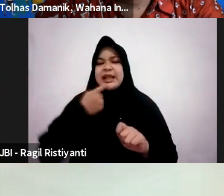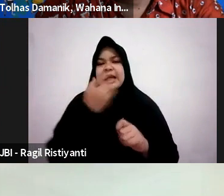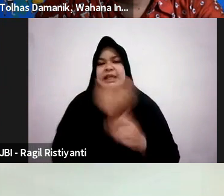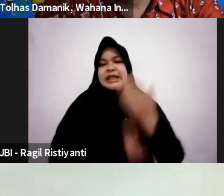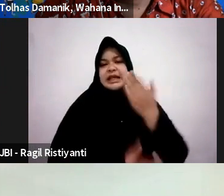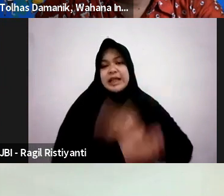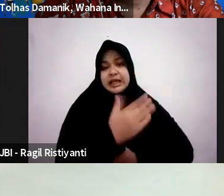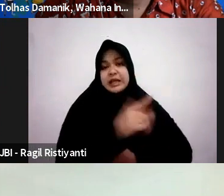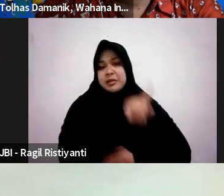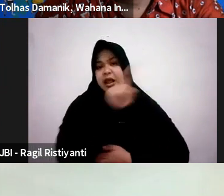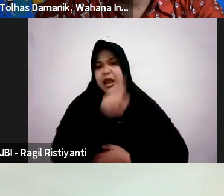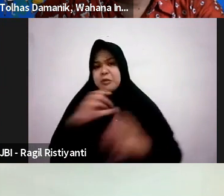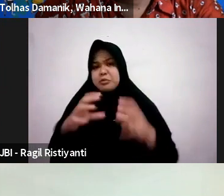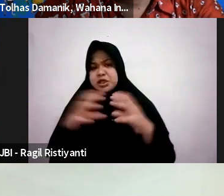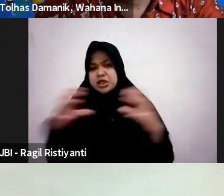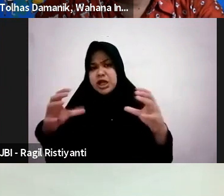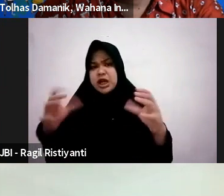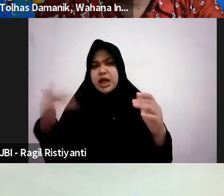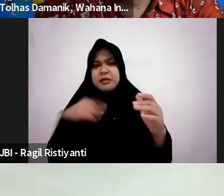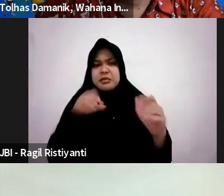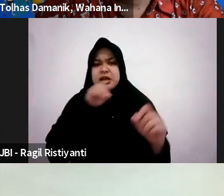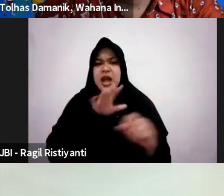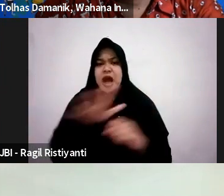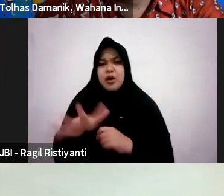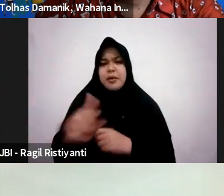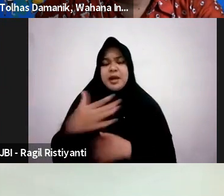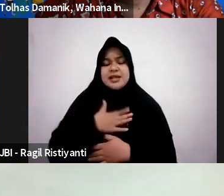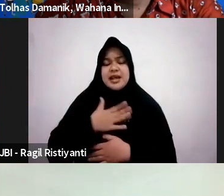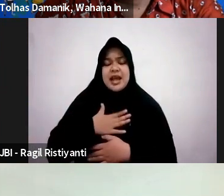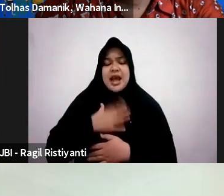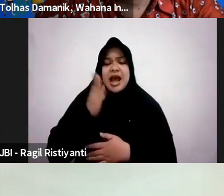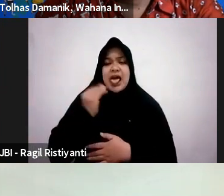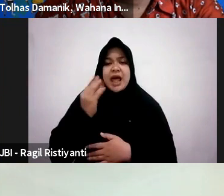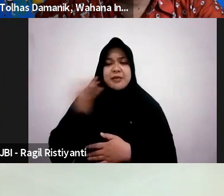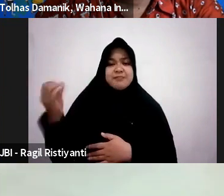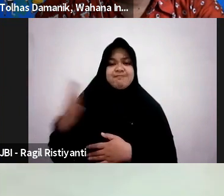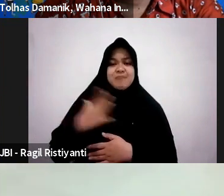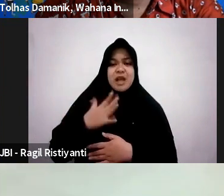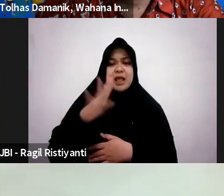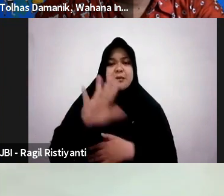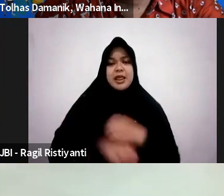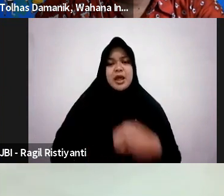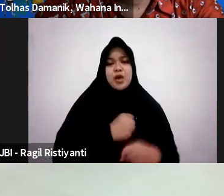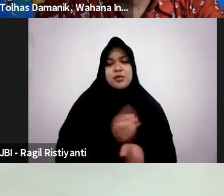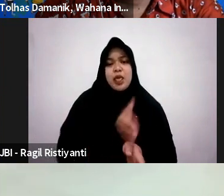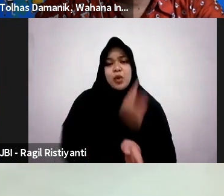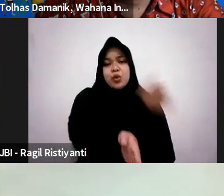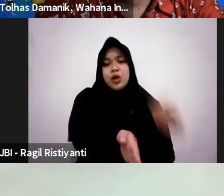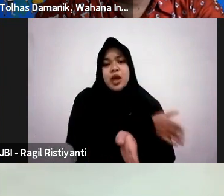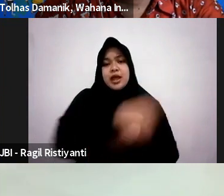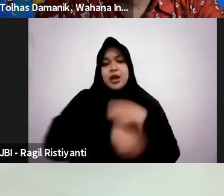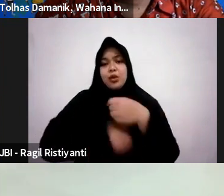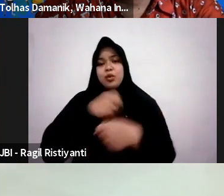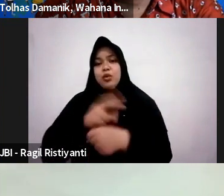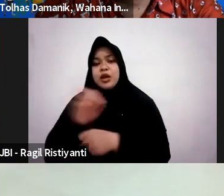pertanyaan besar sebenarnya yang tadi ngaruh ke apa yang saya alami ketika lima tahun sebelumnya tahun 2013 jadi